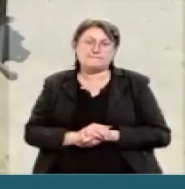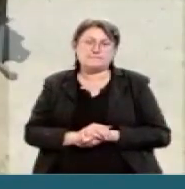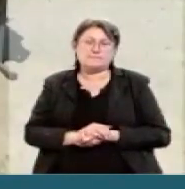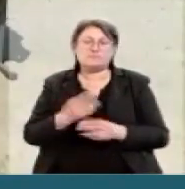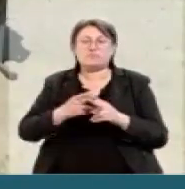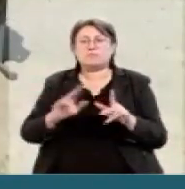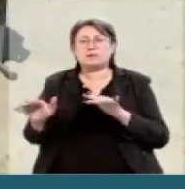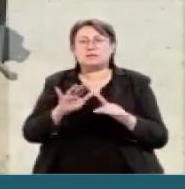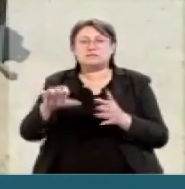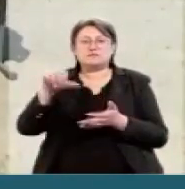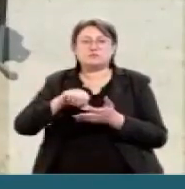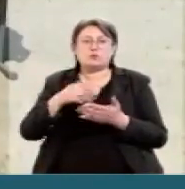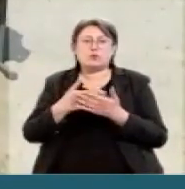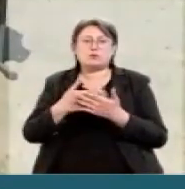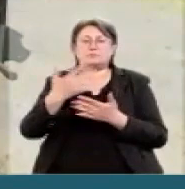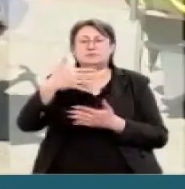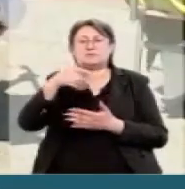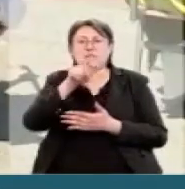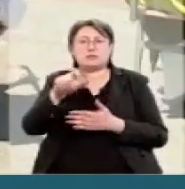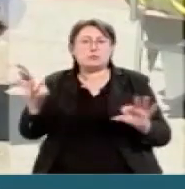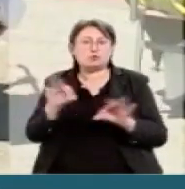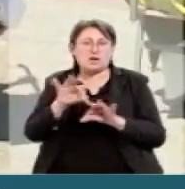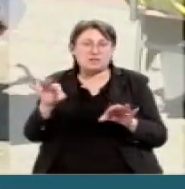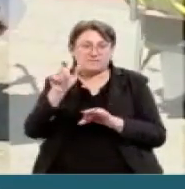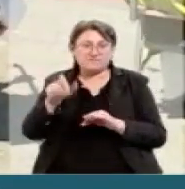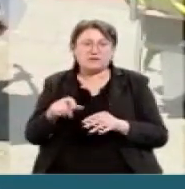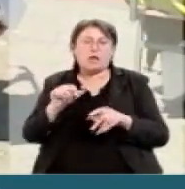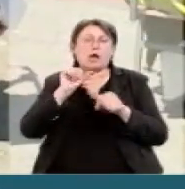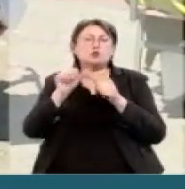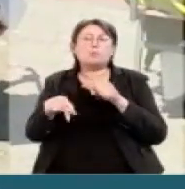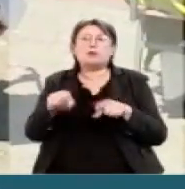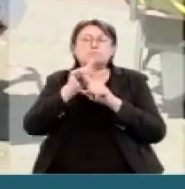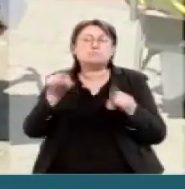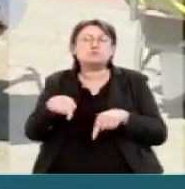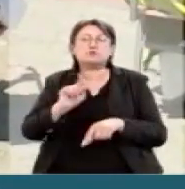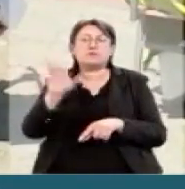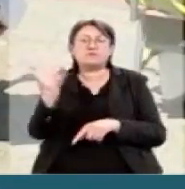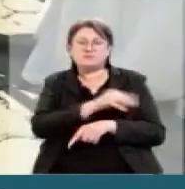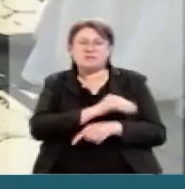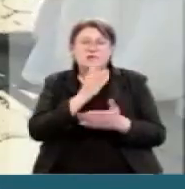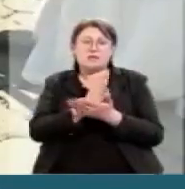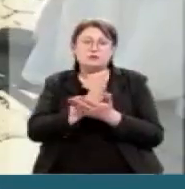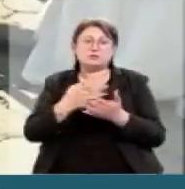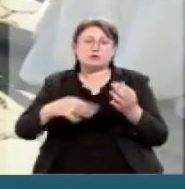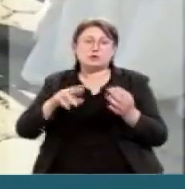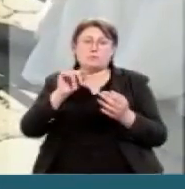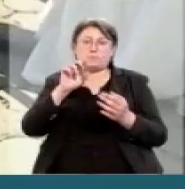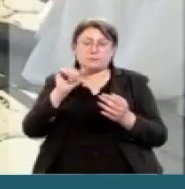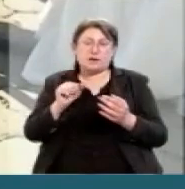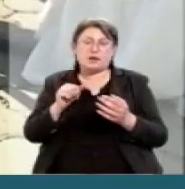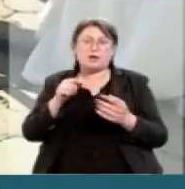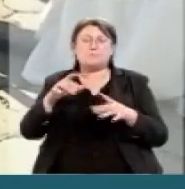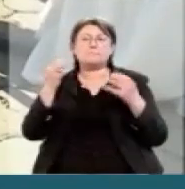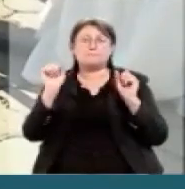В данном мероприятии выступили порядка 50 музыкантов. Особенность проведения заключается в том, что все домбристы расположены по такому принципу,